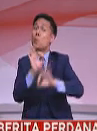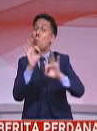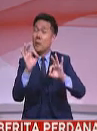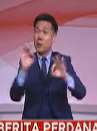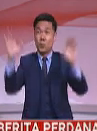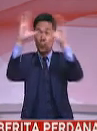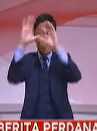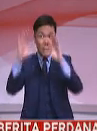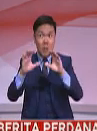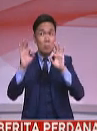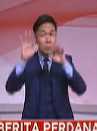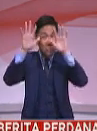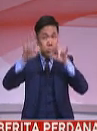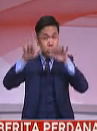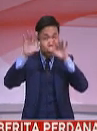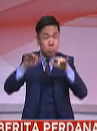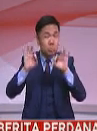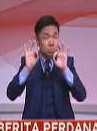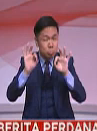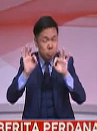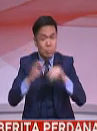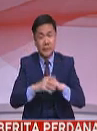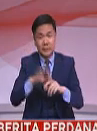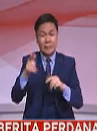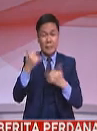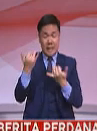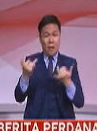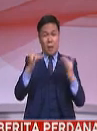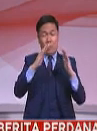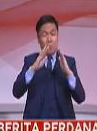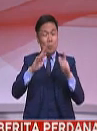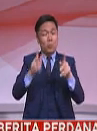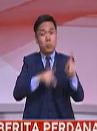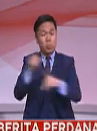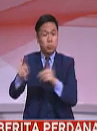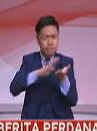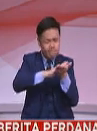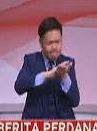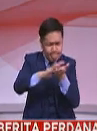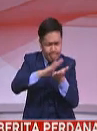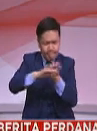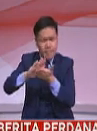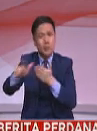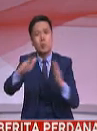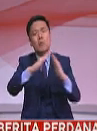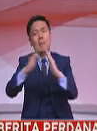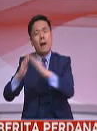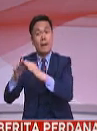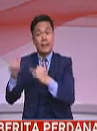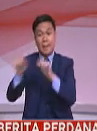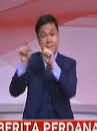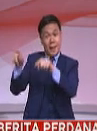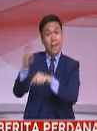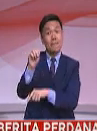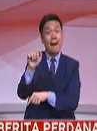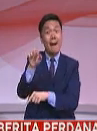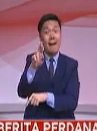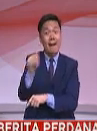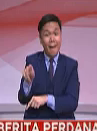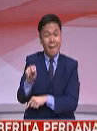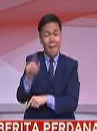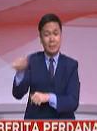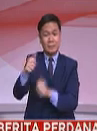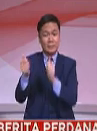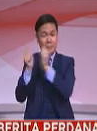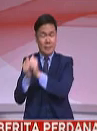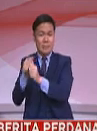baik penduduk sini giat membersihkan kediaman masing-masing kita ke Maran Pahang untuk bersama dengan wartawan